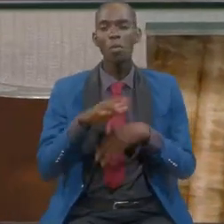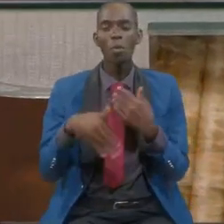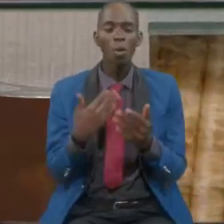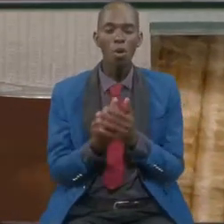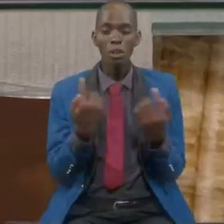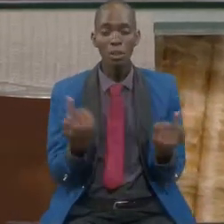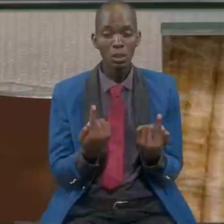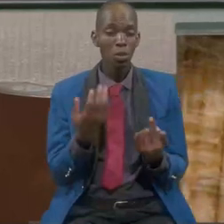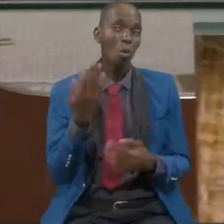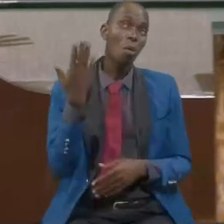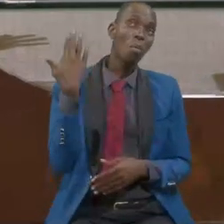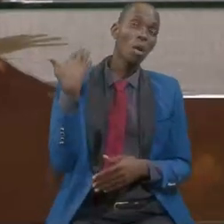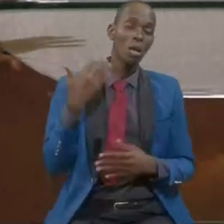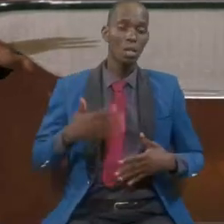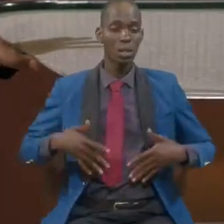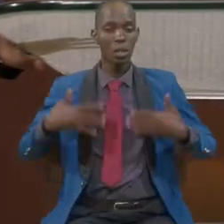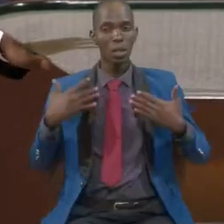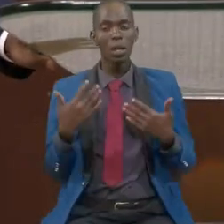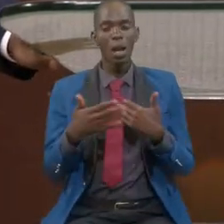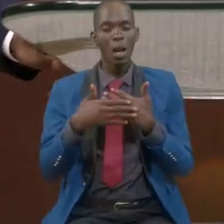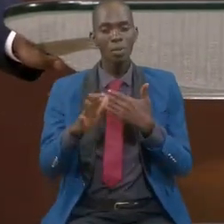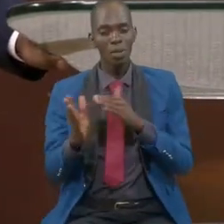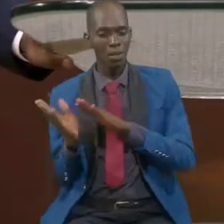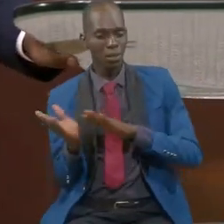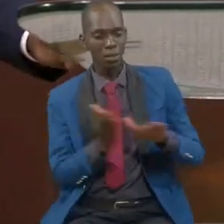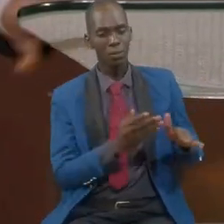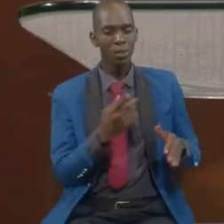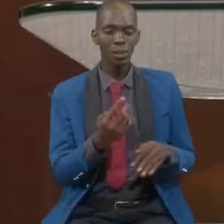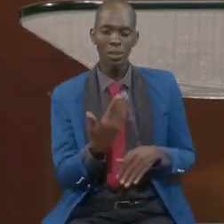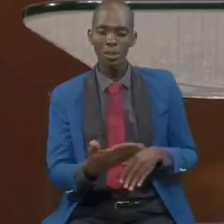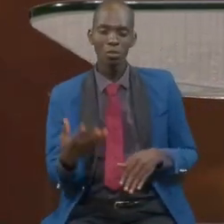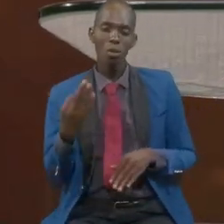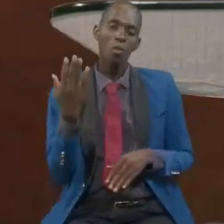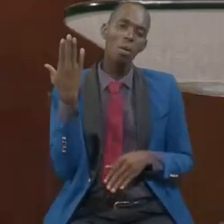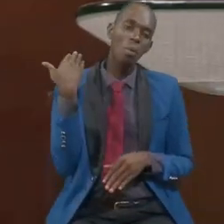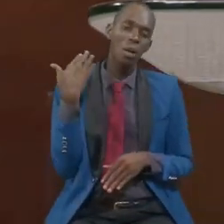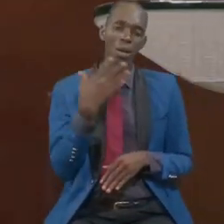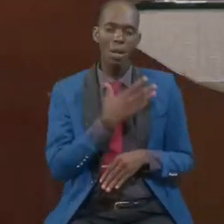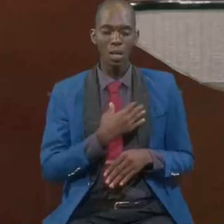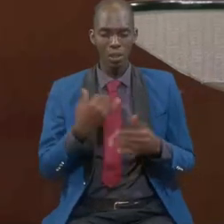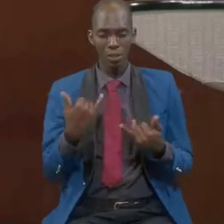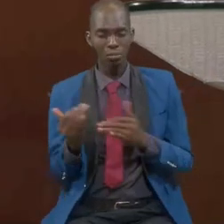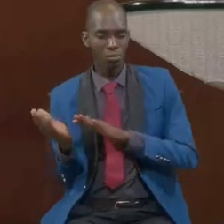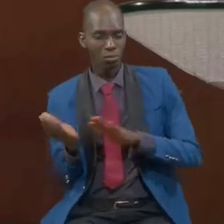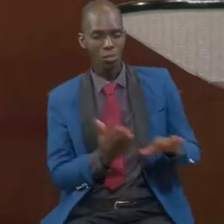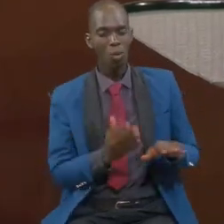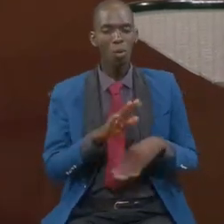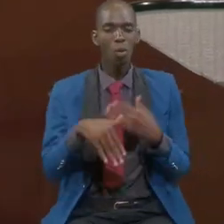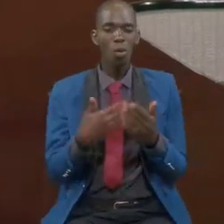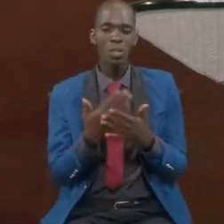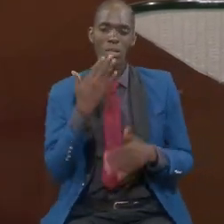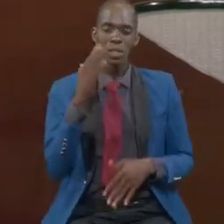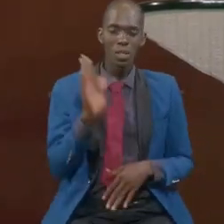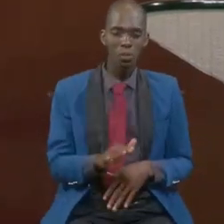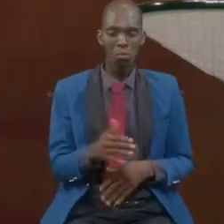péché de leur vie passée et ayant abandonné les péchés du passé, ayant abandonné